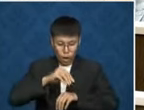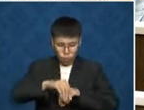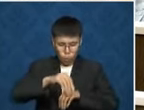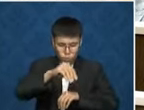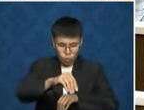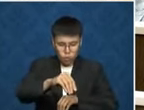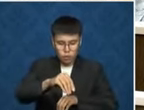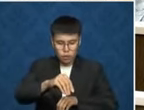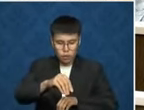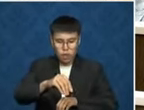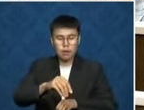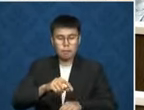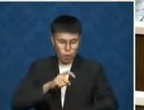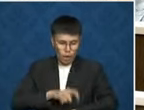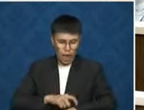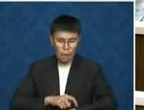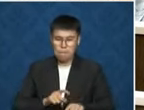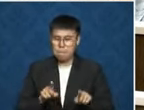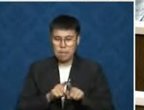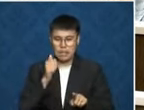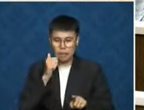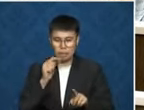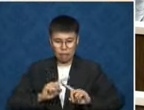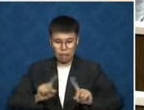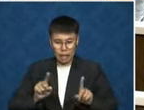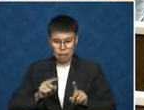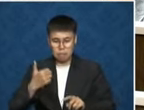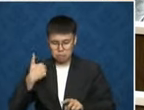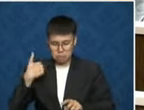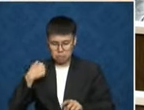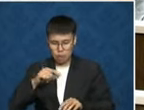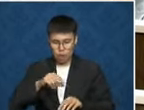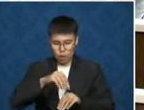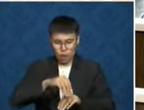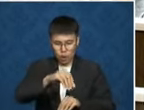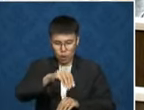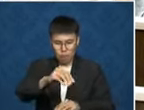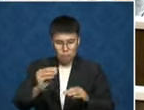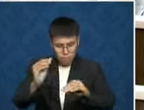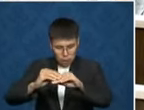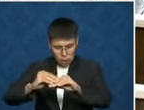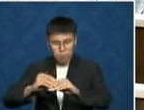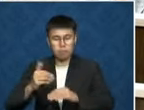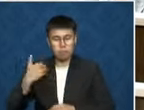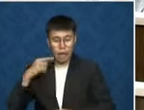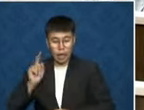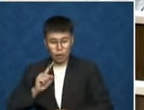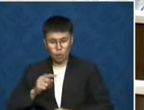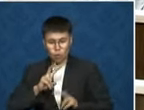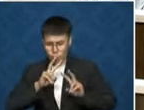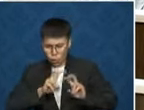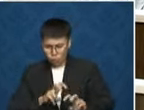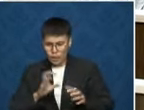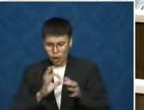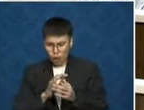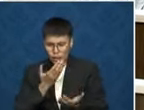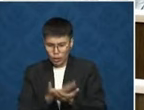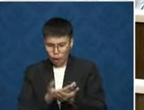ครับอย่างที่3นะครับ AI ใช้วิเคราะห์ข้อมูลที่มีความเสี่ยงว่าจะเกิดการทุจริตเช่นวิเคราะห์งบประม